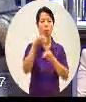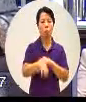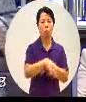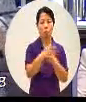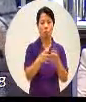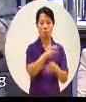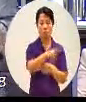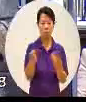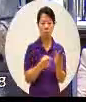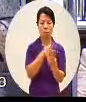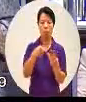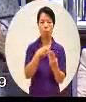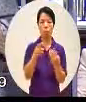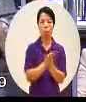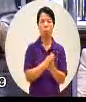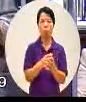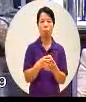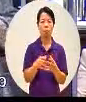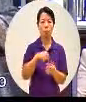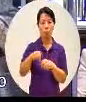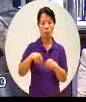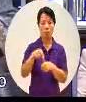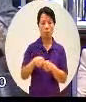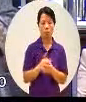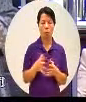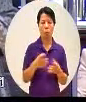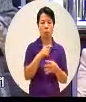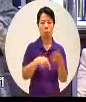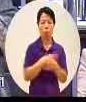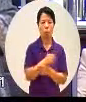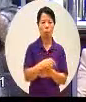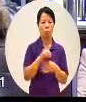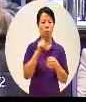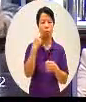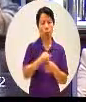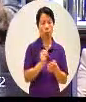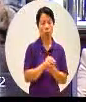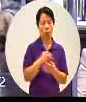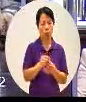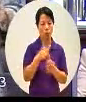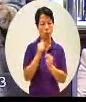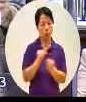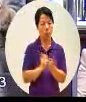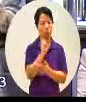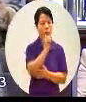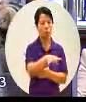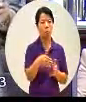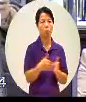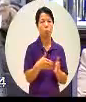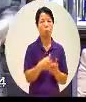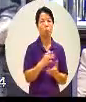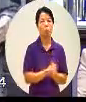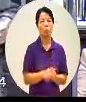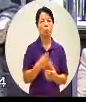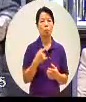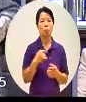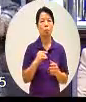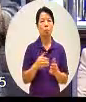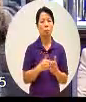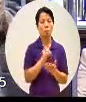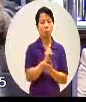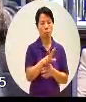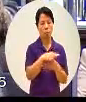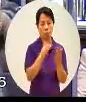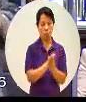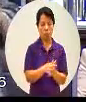把起程出来，我觉得我们就请同仁。跟委员报告说，这个方向市政府的内部都已经讨论、嗯。那